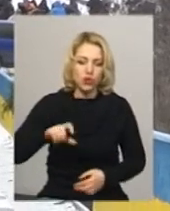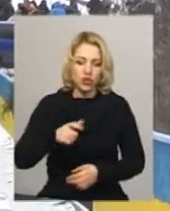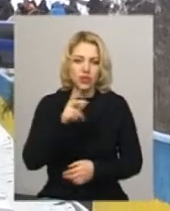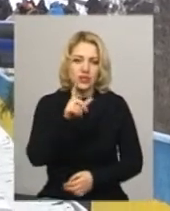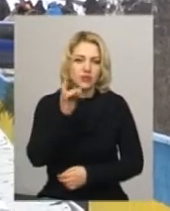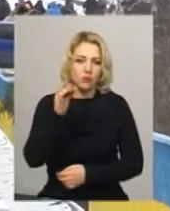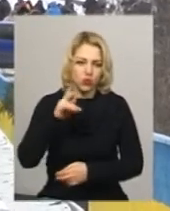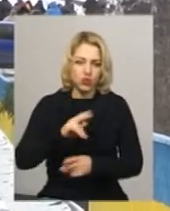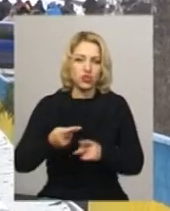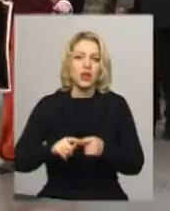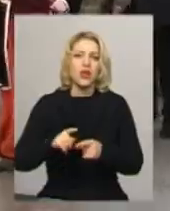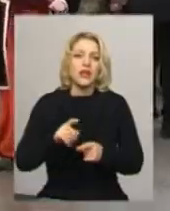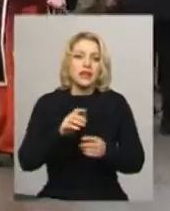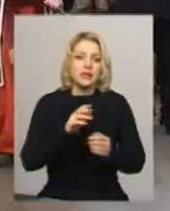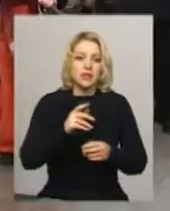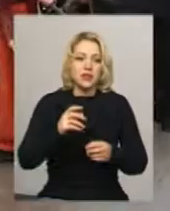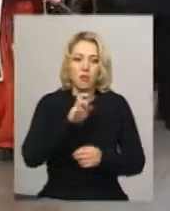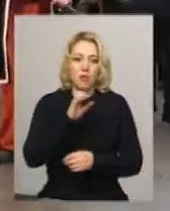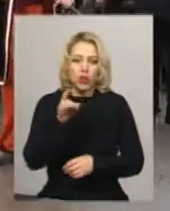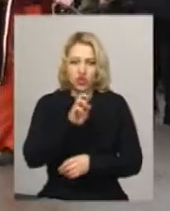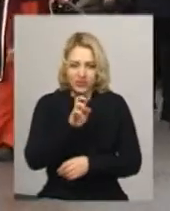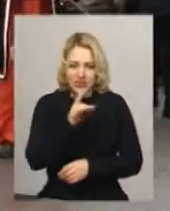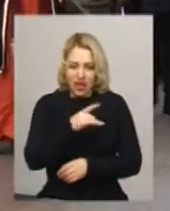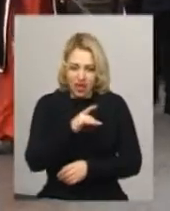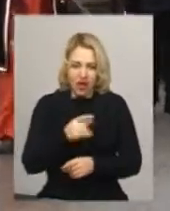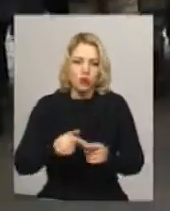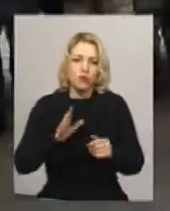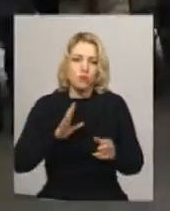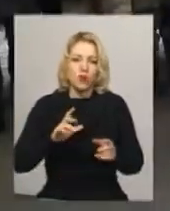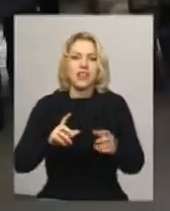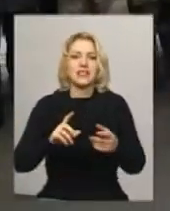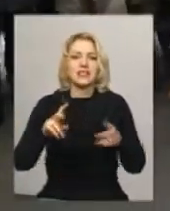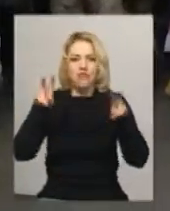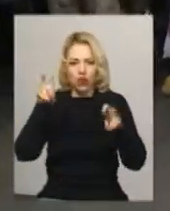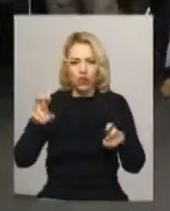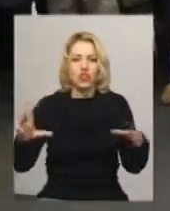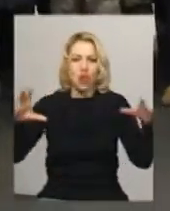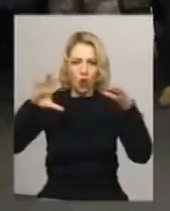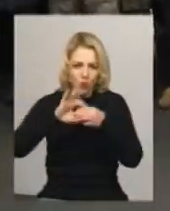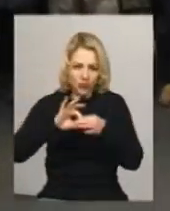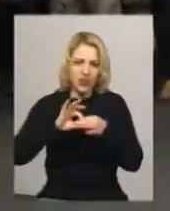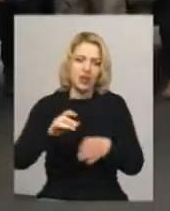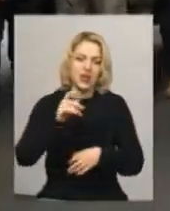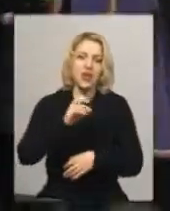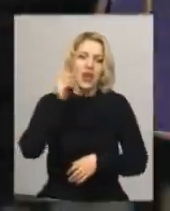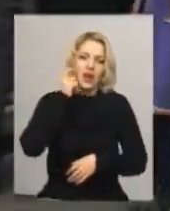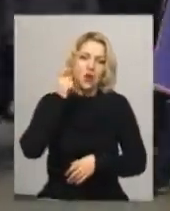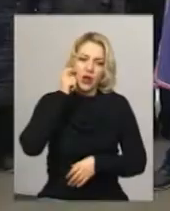Чеморовецького району та селищем Скала-Подільська Борщівського району відбулось символічне об'єднання Української Народної Республіки та